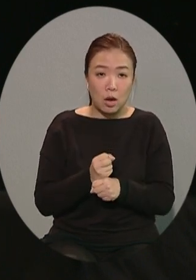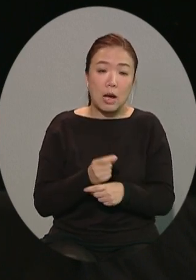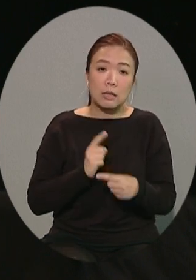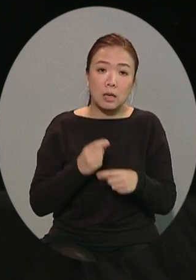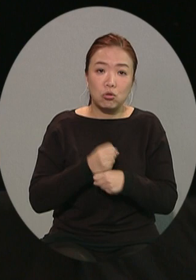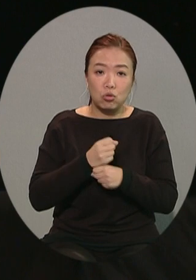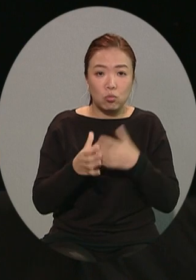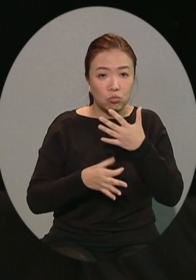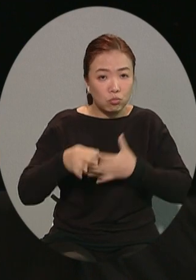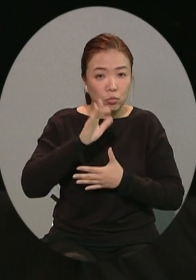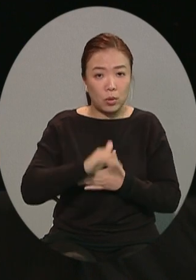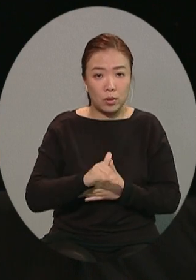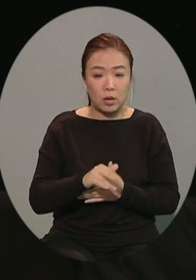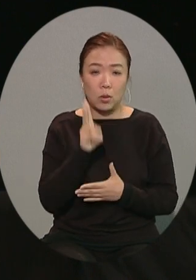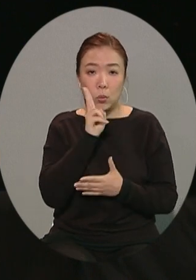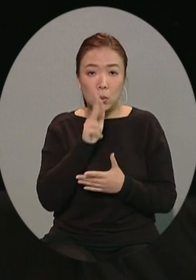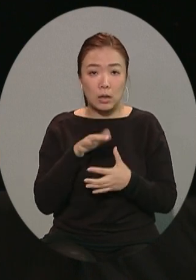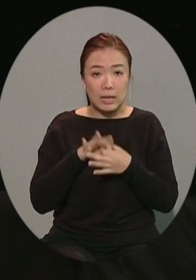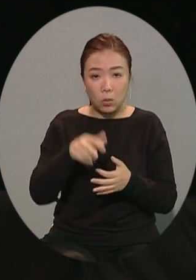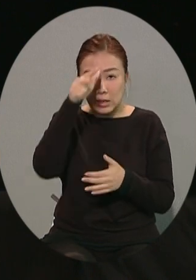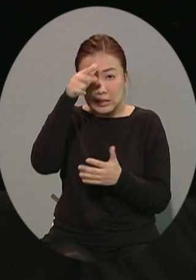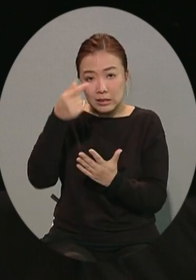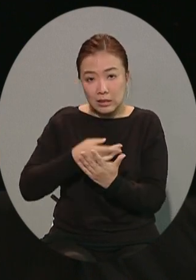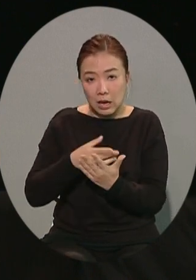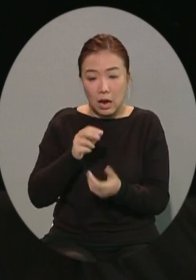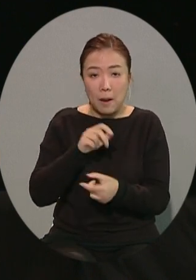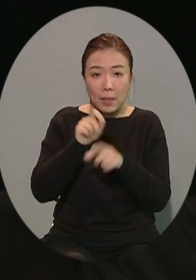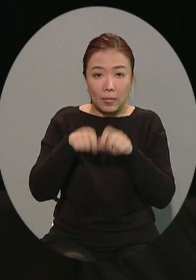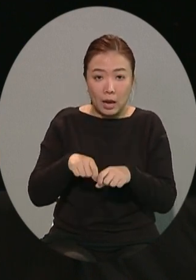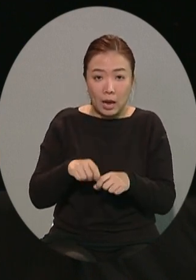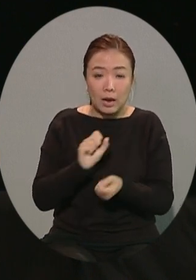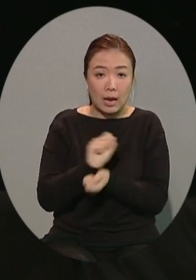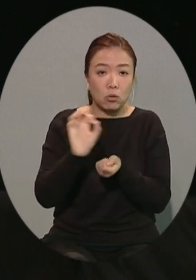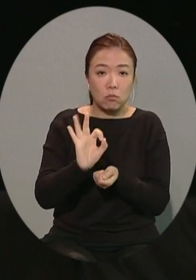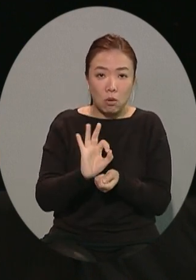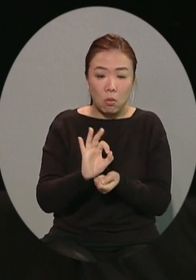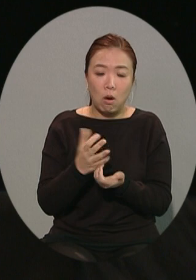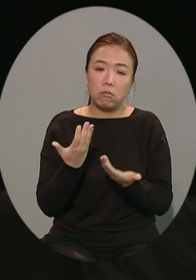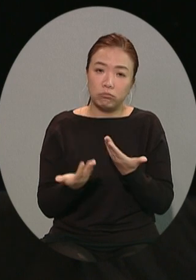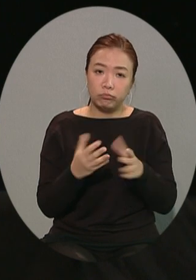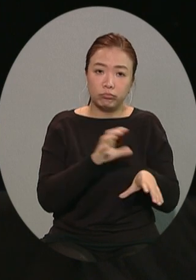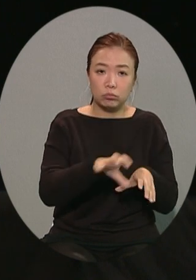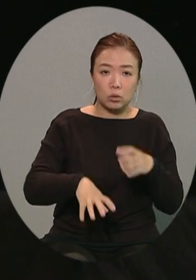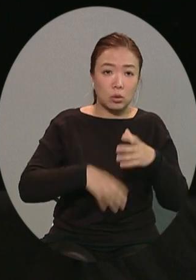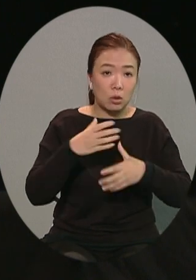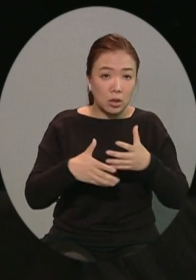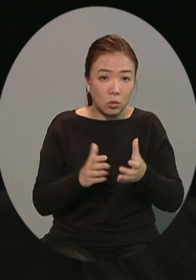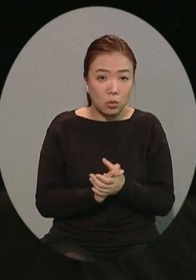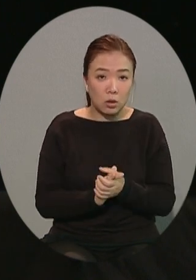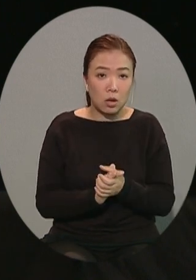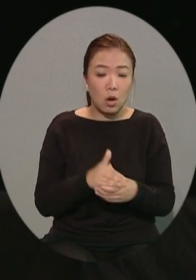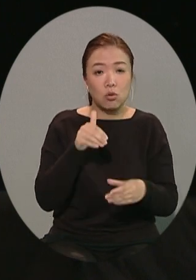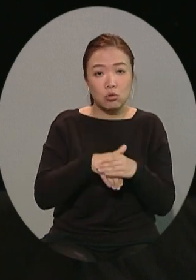得更加好。如果一啲政制嘅問題唔解決，我哋就算區議會選舉嘅繼